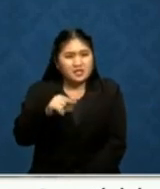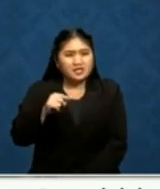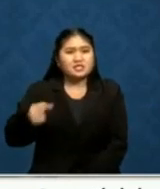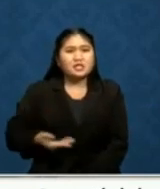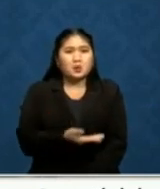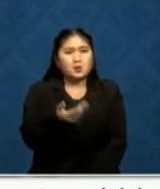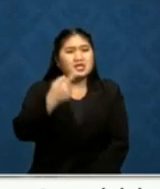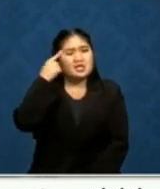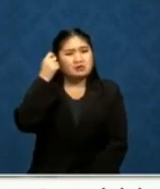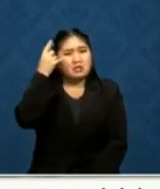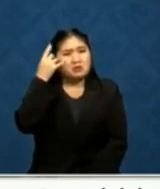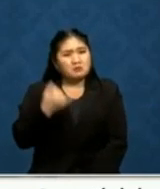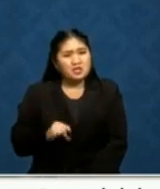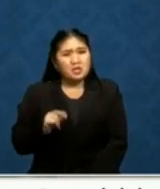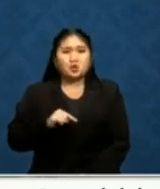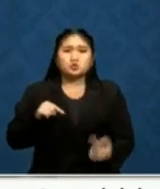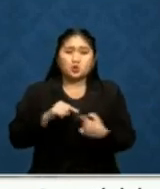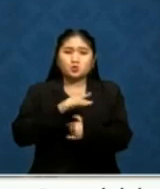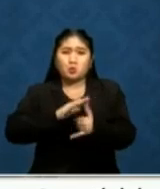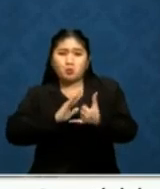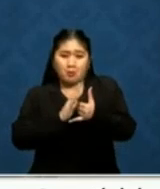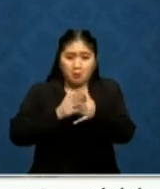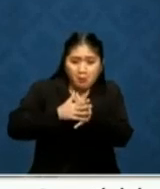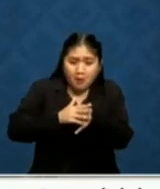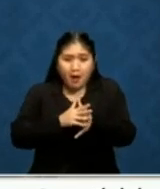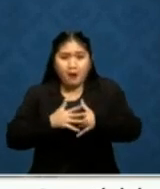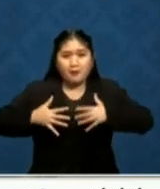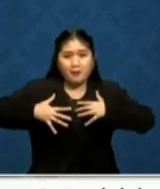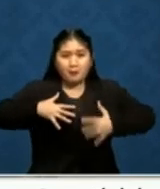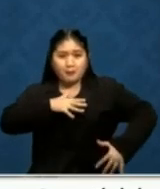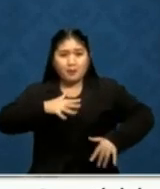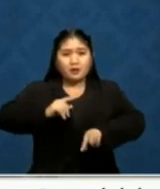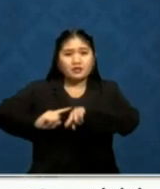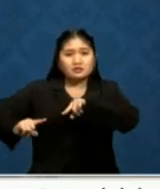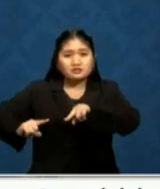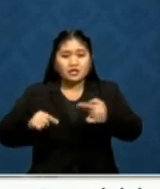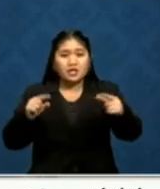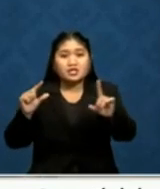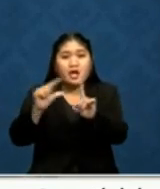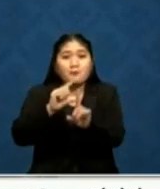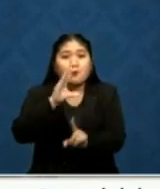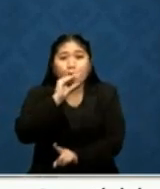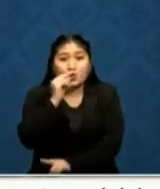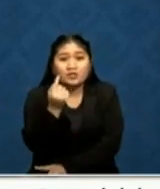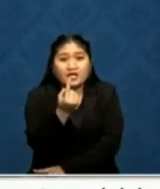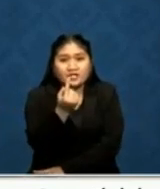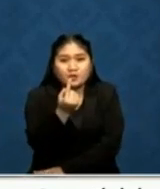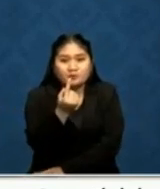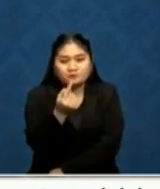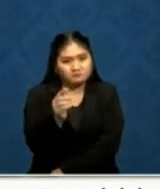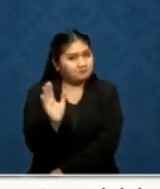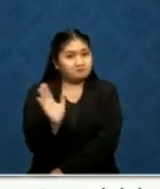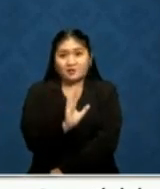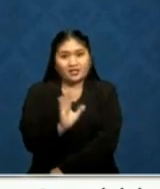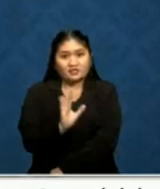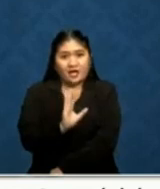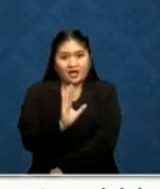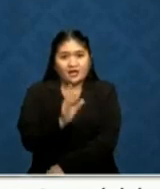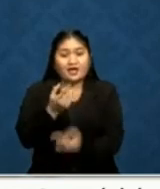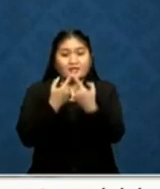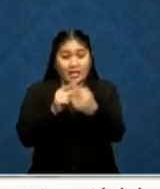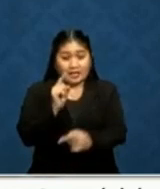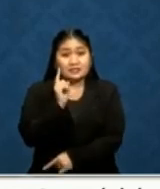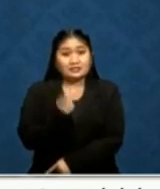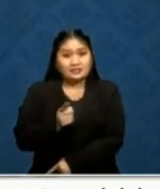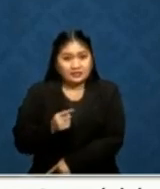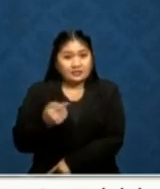นอาจจะเข้าใจผิดว่าการคุกคามทางเพศเนี่ยเกิดได้แค่เฉพาะคำพูดเท่านั้นความเป็นจริงที่อยากให้ทุกคนเข้